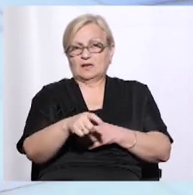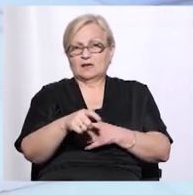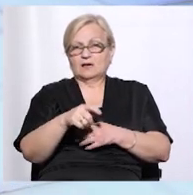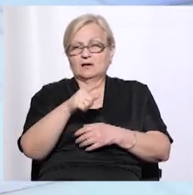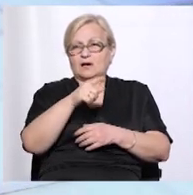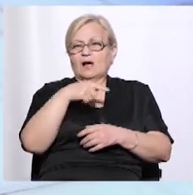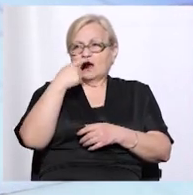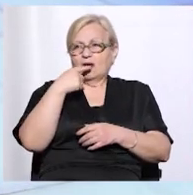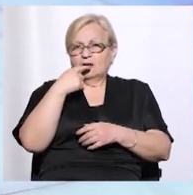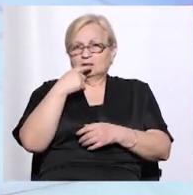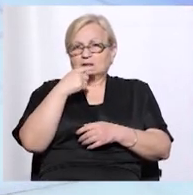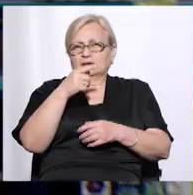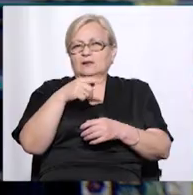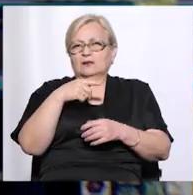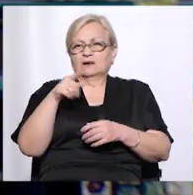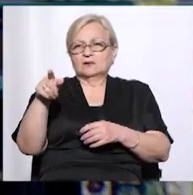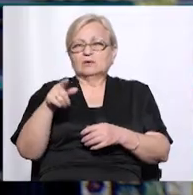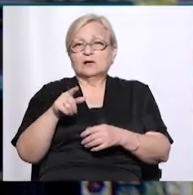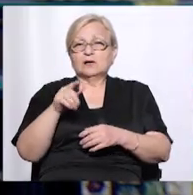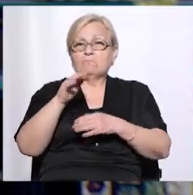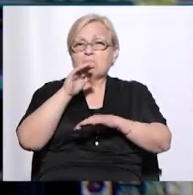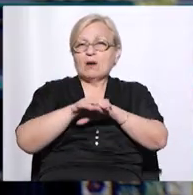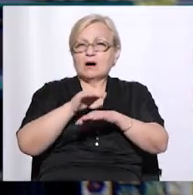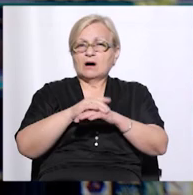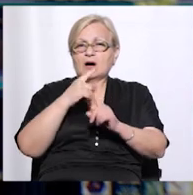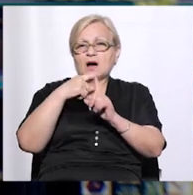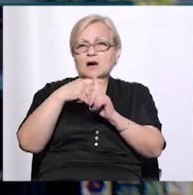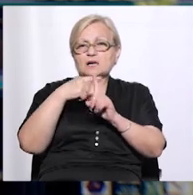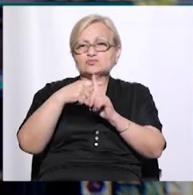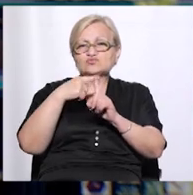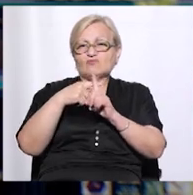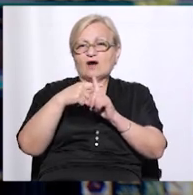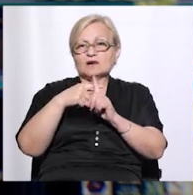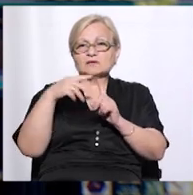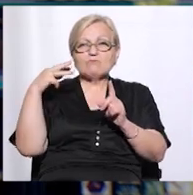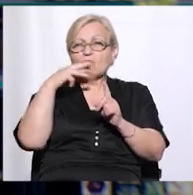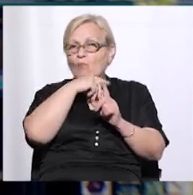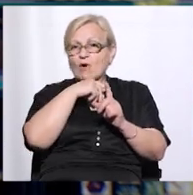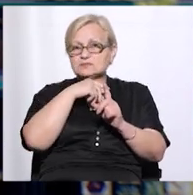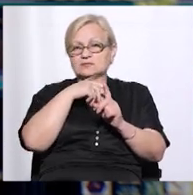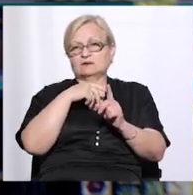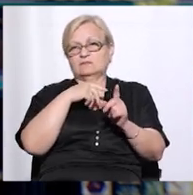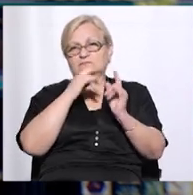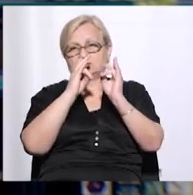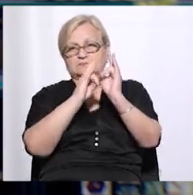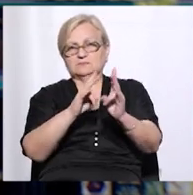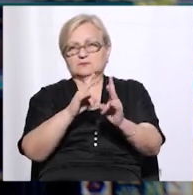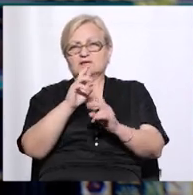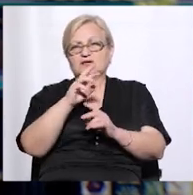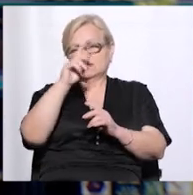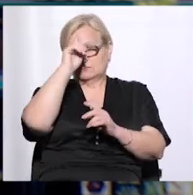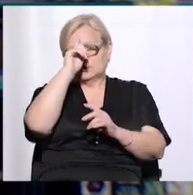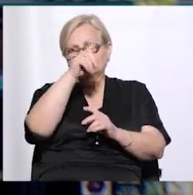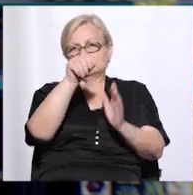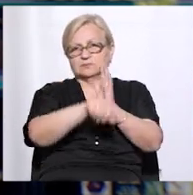დიდი მკრეხელობად ჩაუთვალა მწერალს ის ფაქტი, რომ ჯვარი მოაწამლინა, ხო, კათალიკოს და ისე მოწამლა ჭიაბერი და ნუ